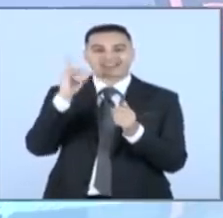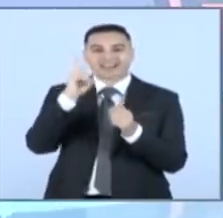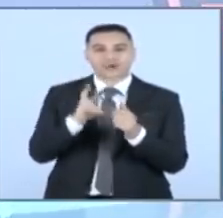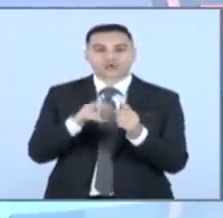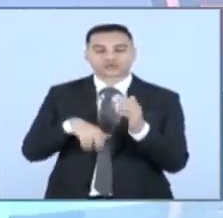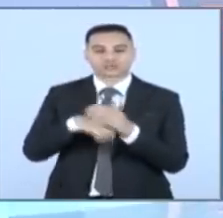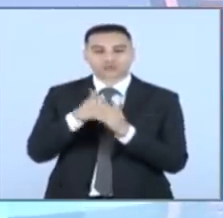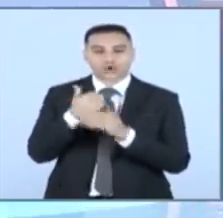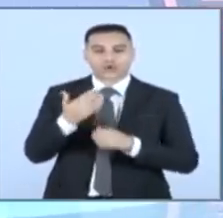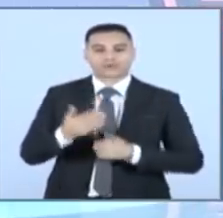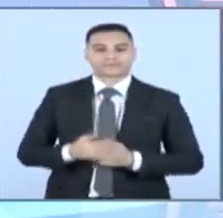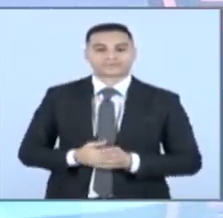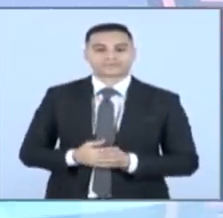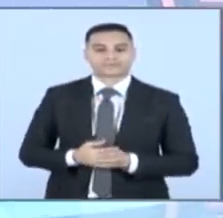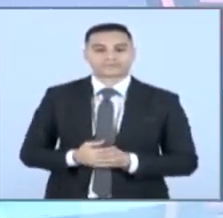2023.